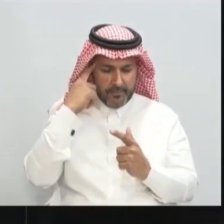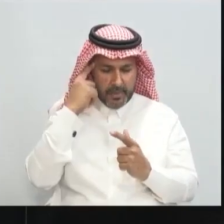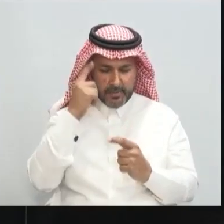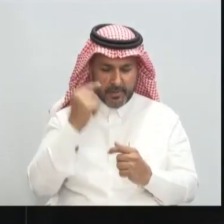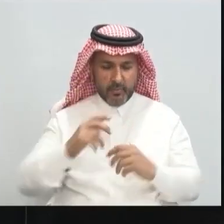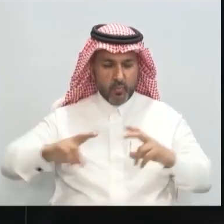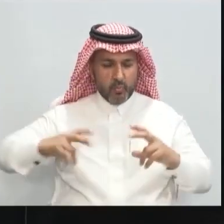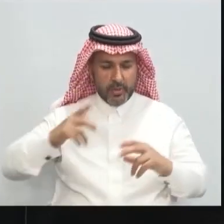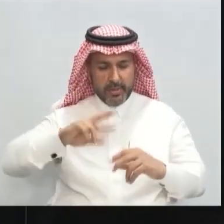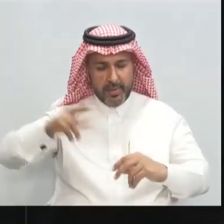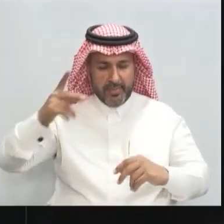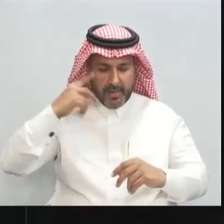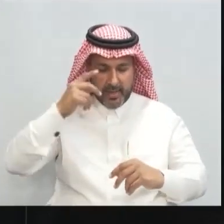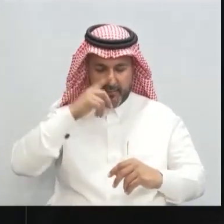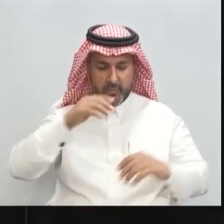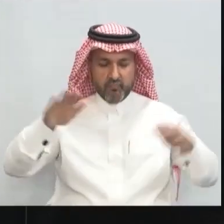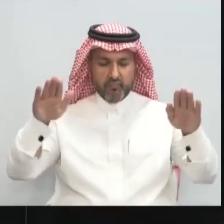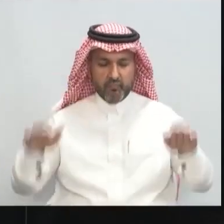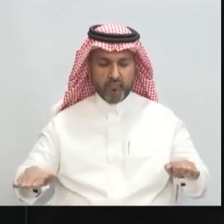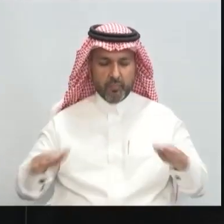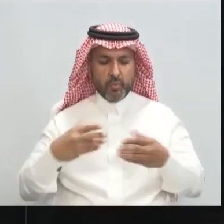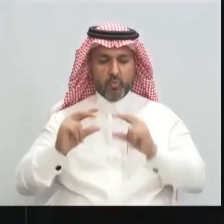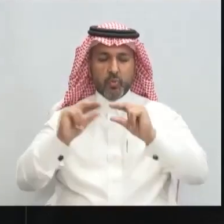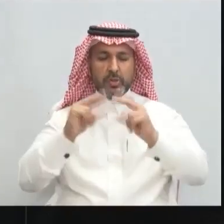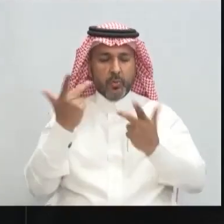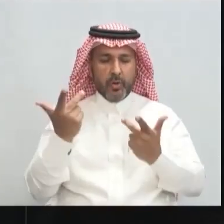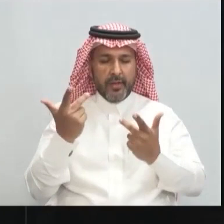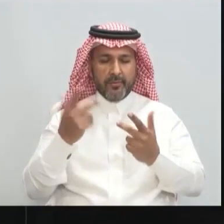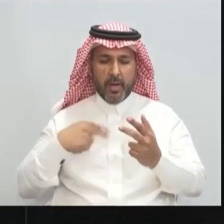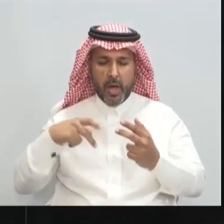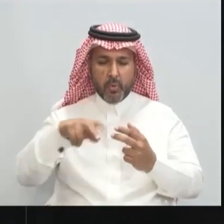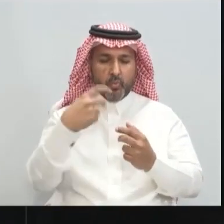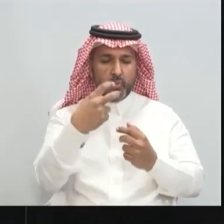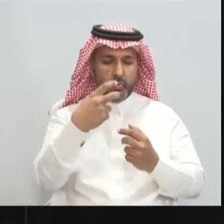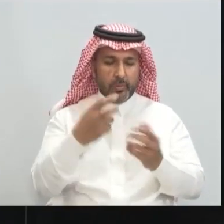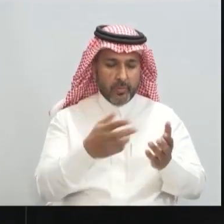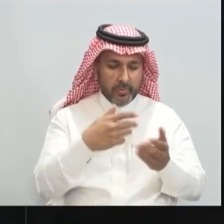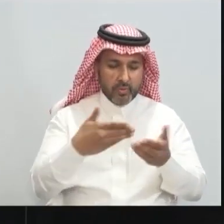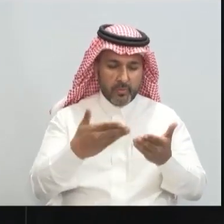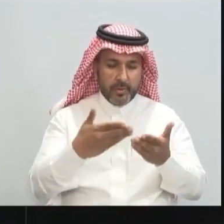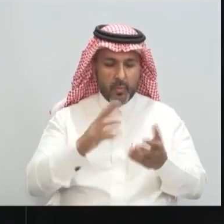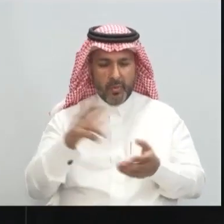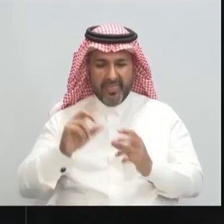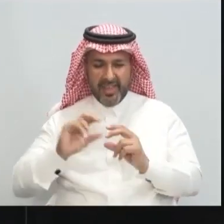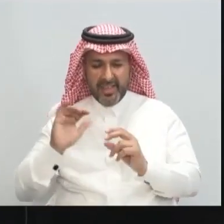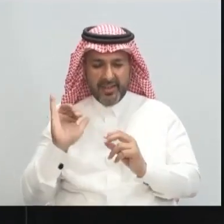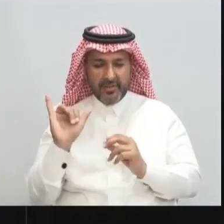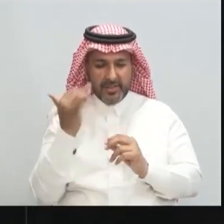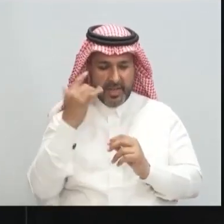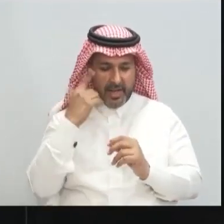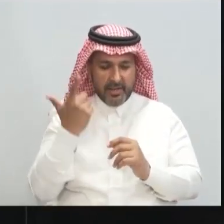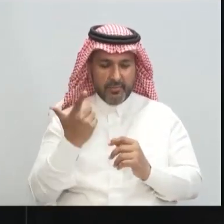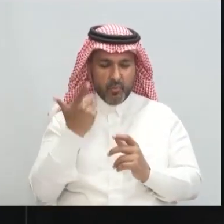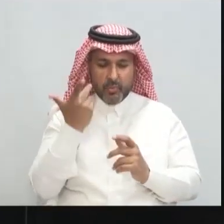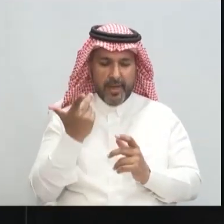وغيره او حتى مع العملاء او او الجهات الاخرى في الخارج لذلك لابد في مكان العمل ان يكون التواصل بصفه رسميه